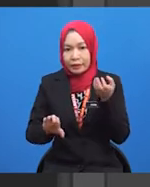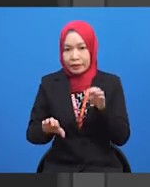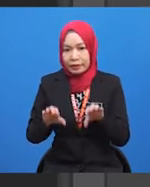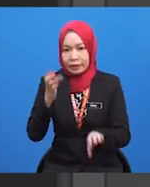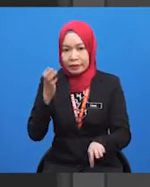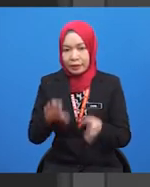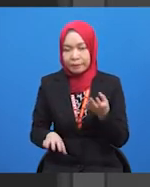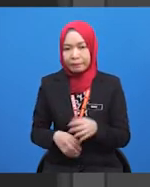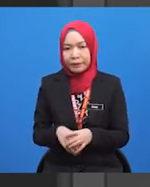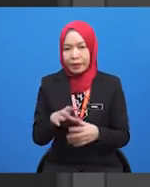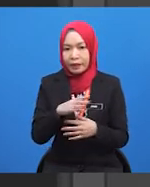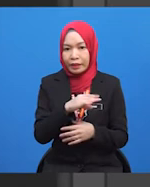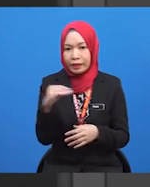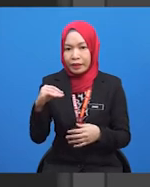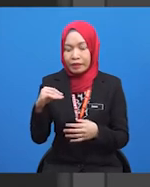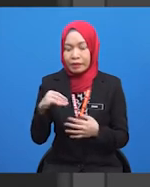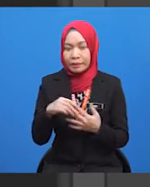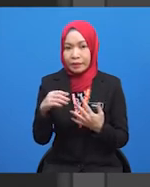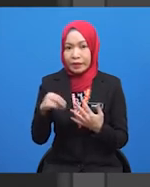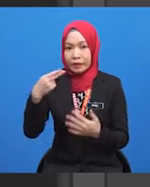pilih Hue and Saturation.